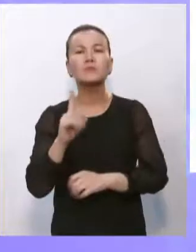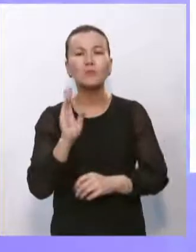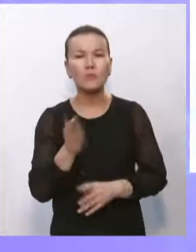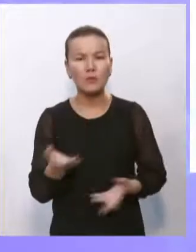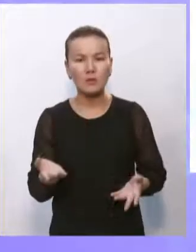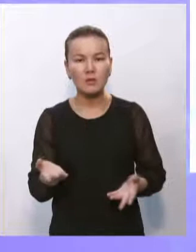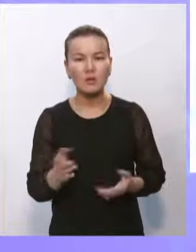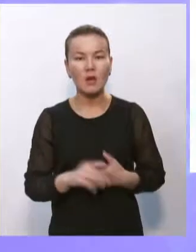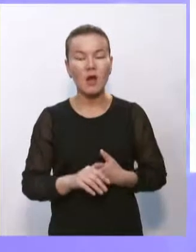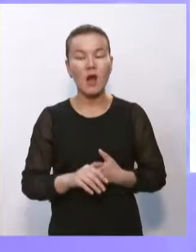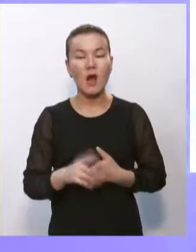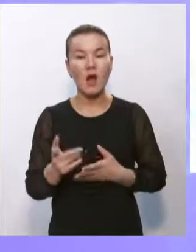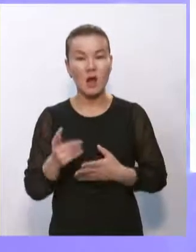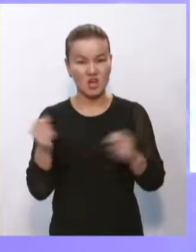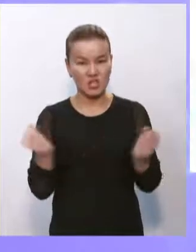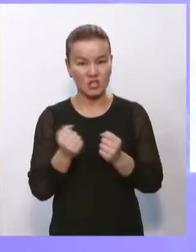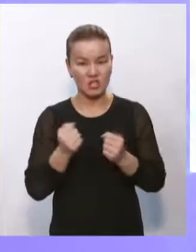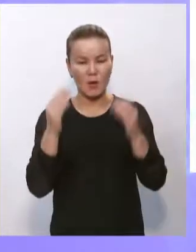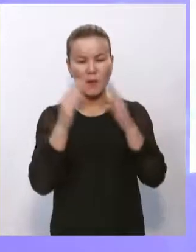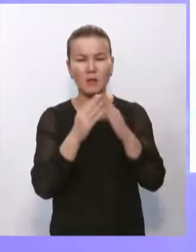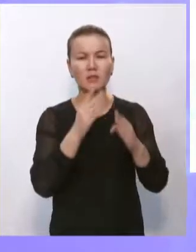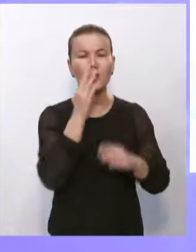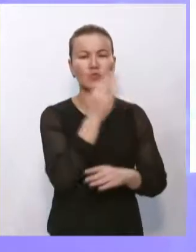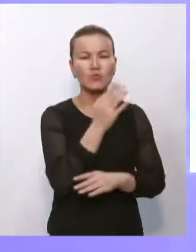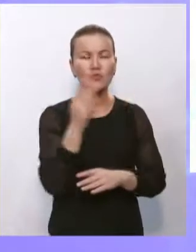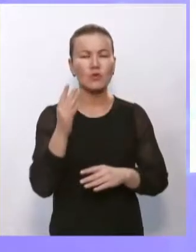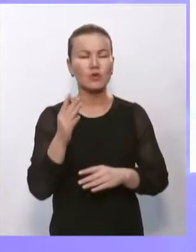Кышында бактар, үйлөр ак кийинет.